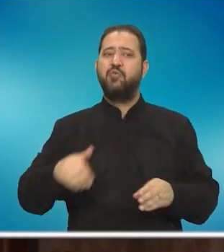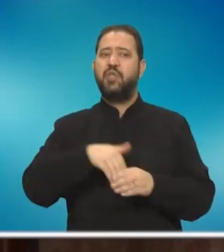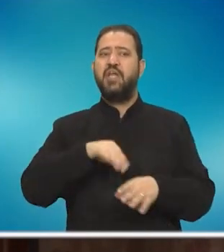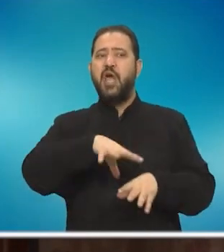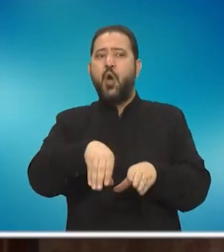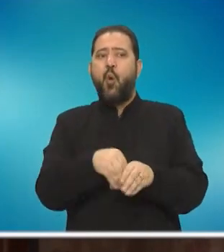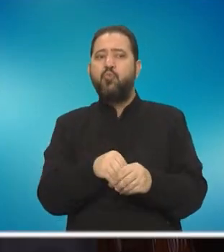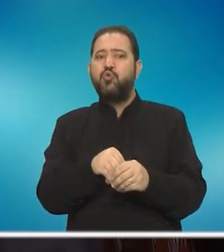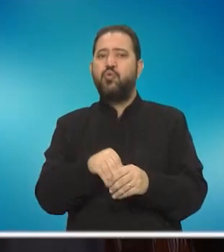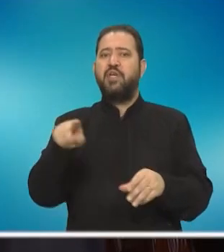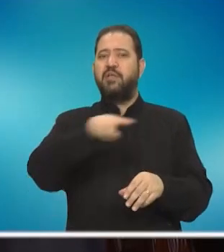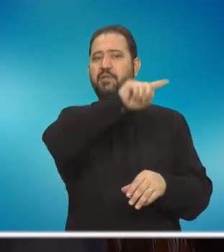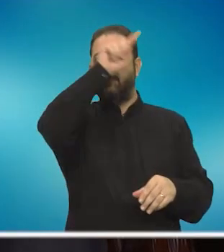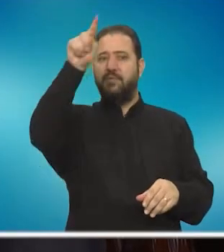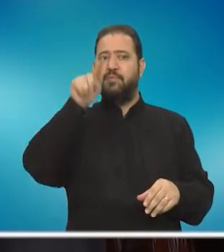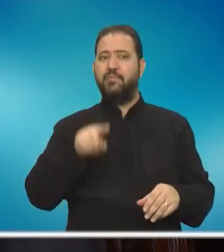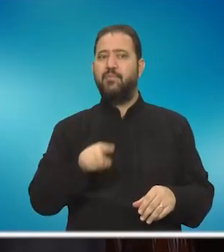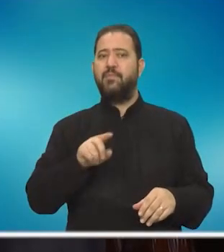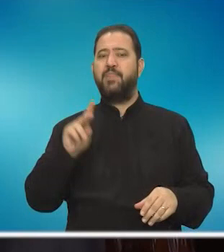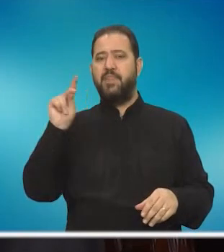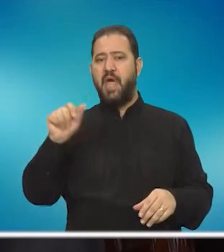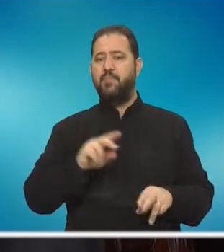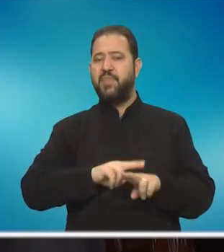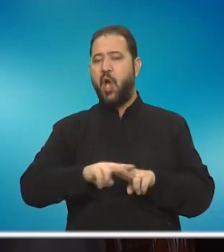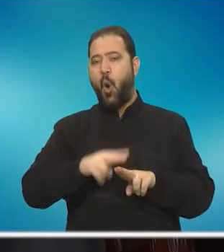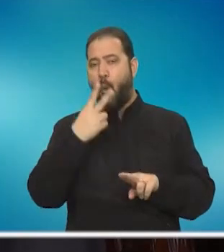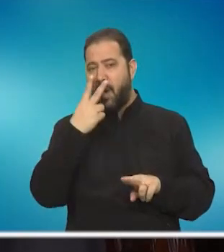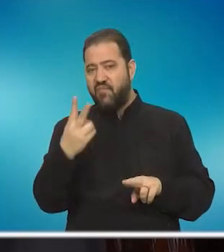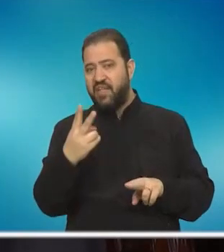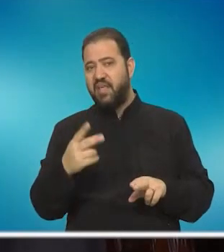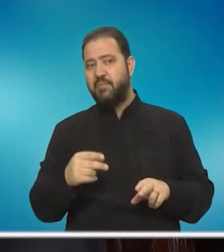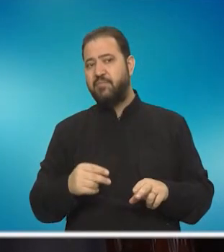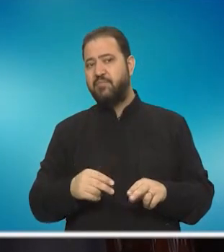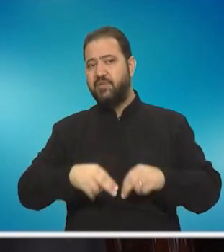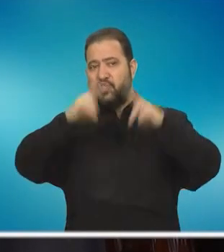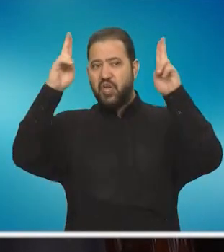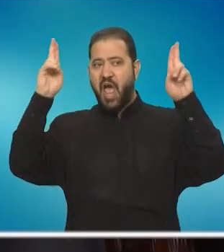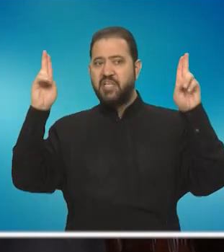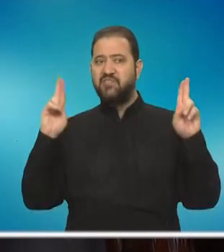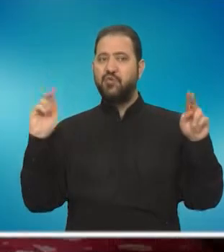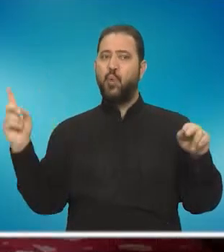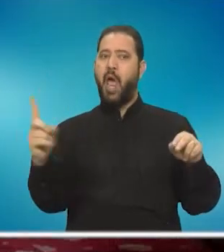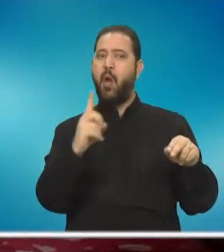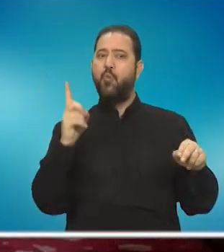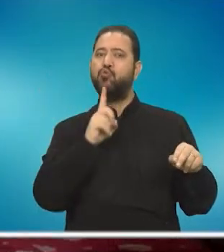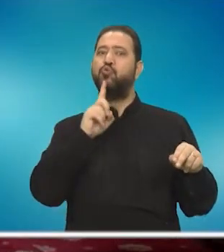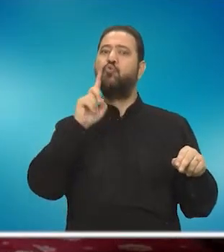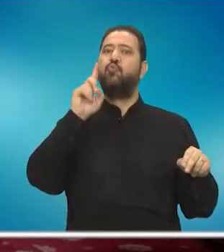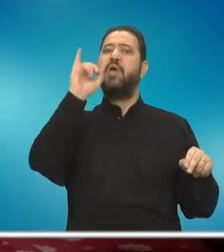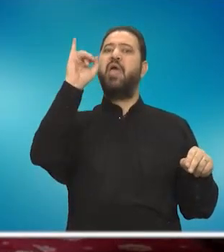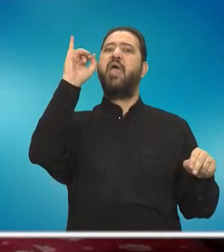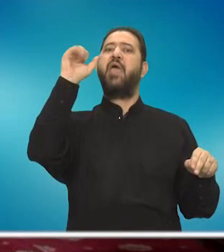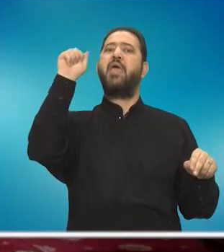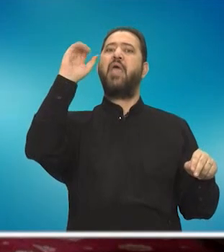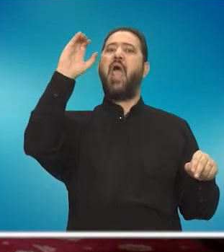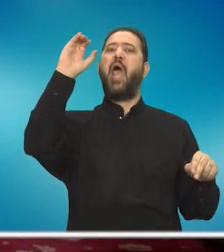Liturghie în comuniune? Așa cum vedem și la Sfântul Apostol Iacob că poate rugăciunea